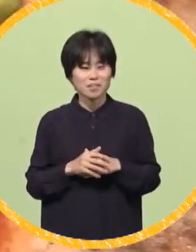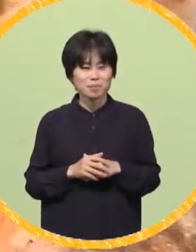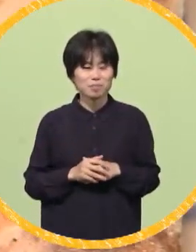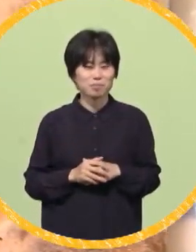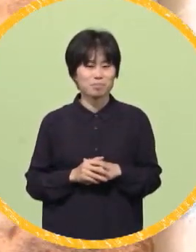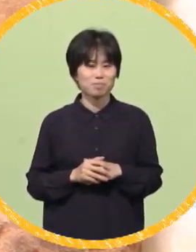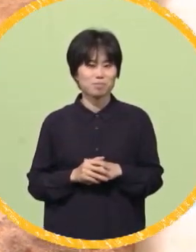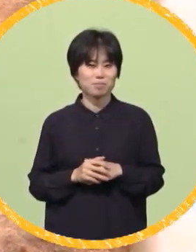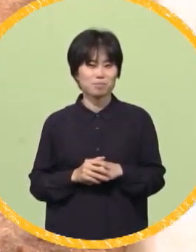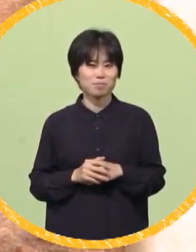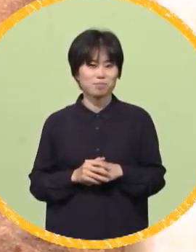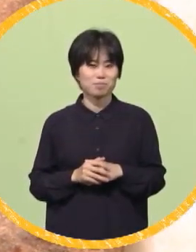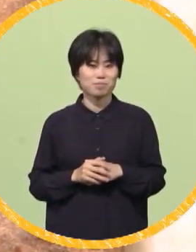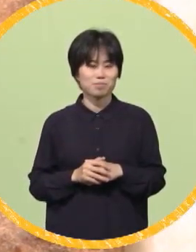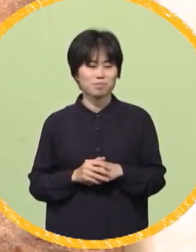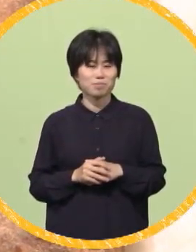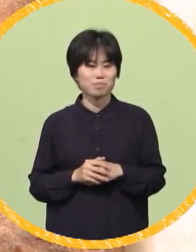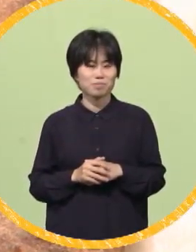ザがね。 綺麗なたっぷりだ。